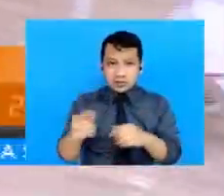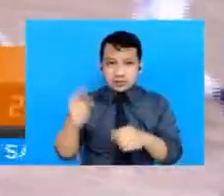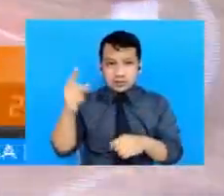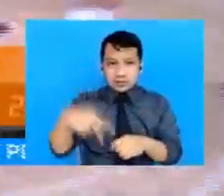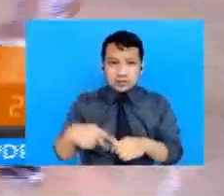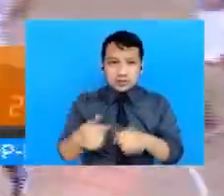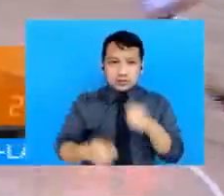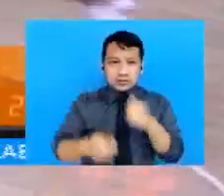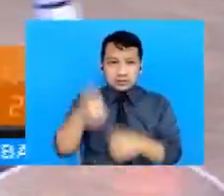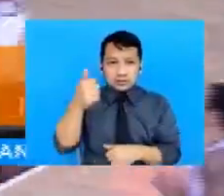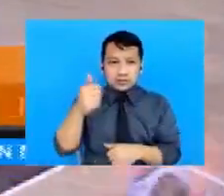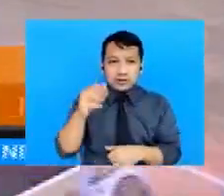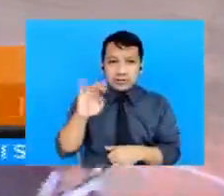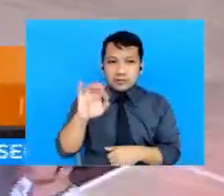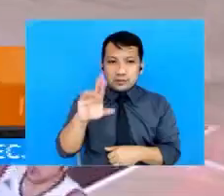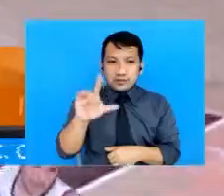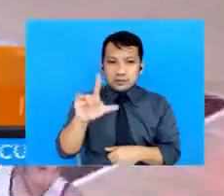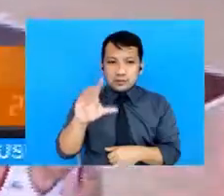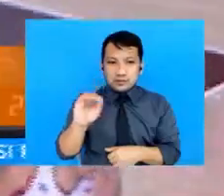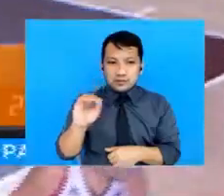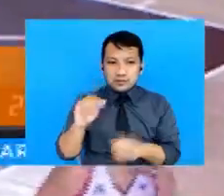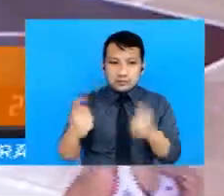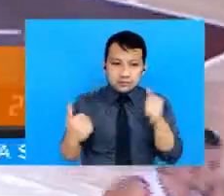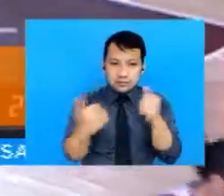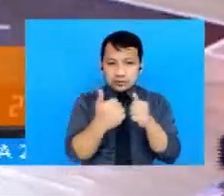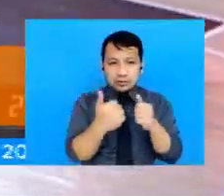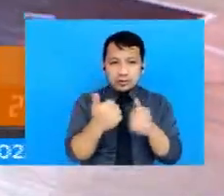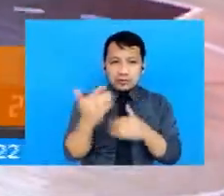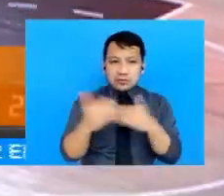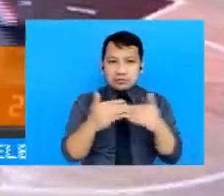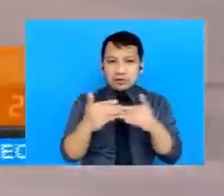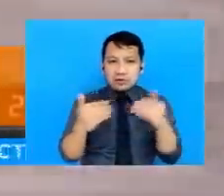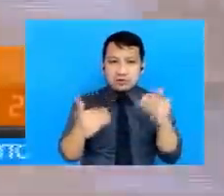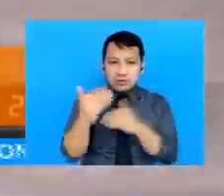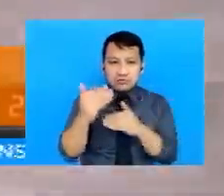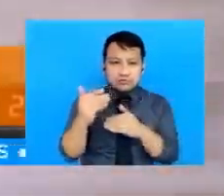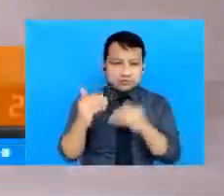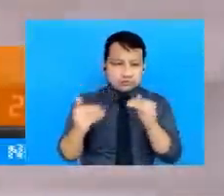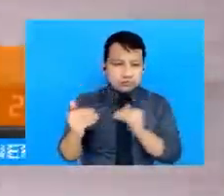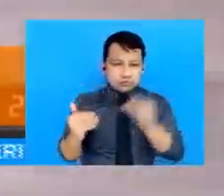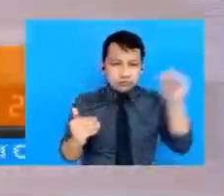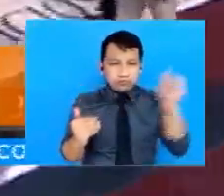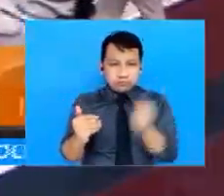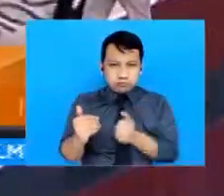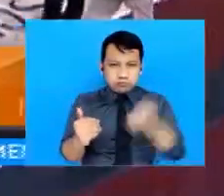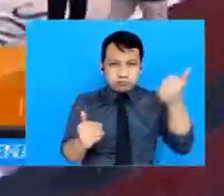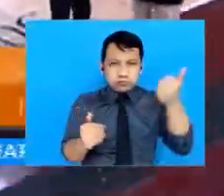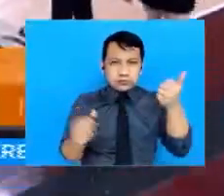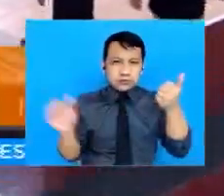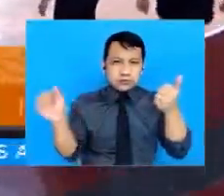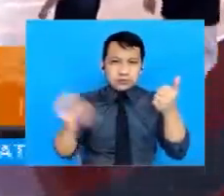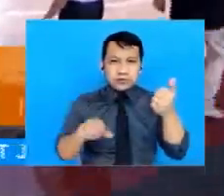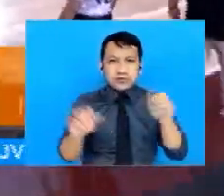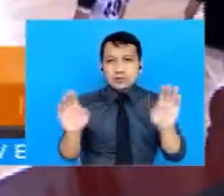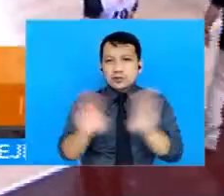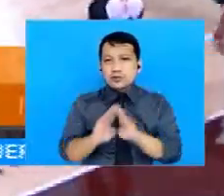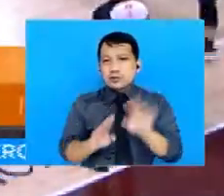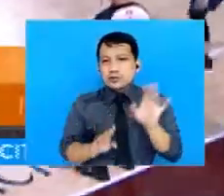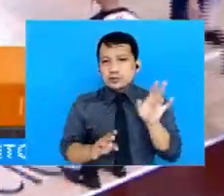na ang Meralco. Nakahabol naman ang Gin Kings pero tuloy na silang naungusan sa fourth quarter at sinara ang laban sa score